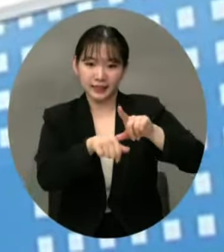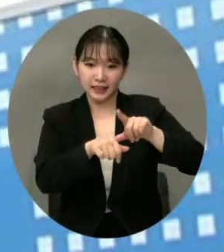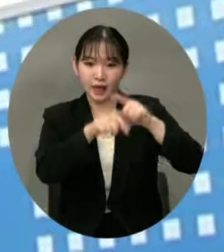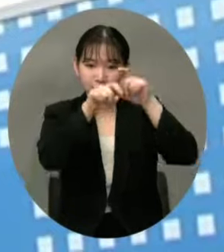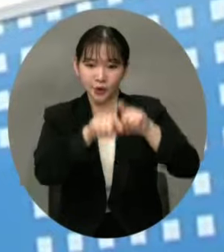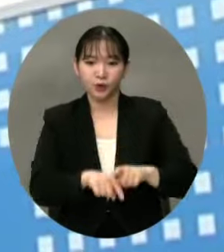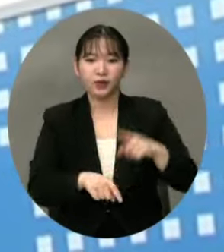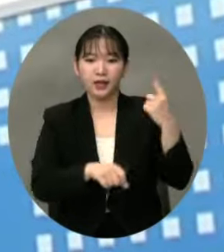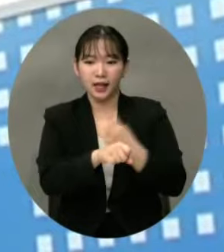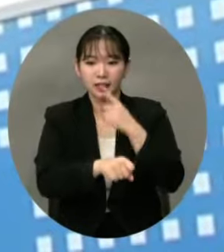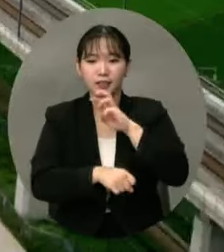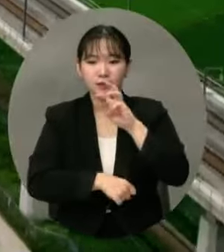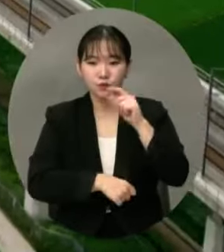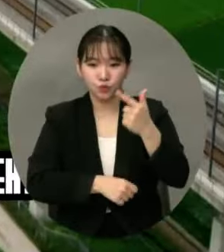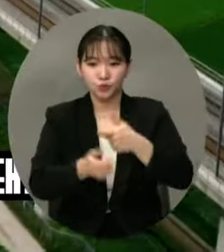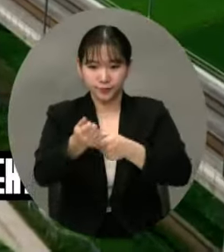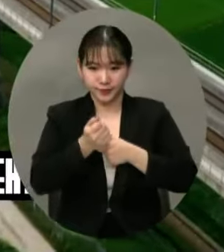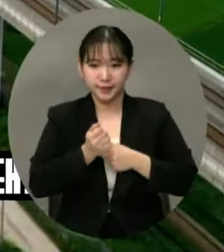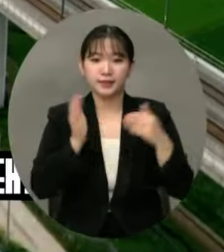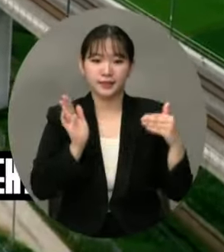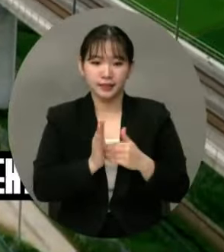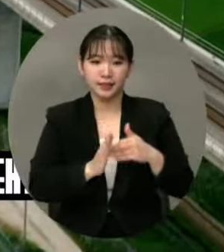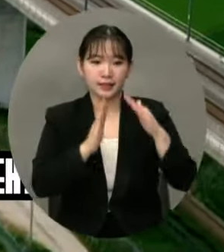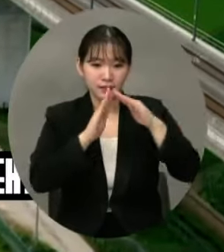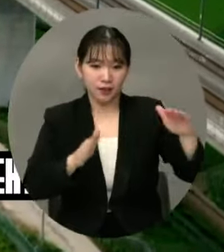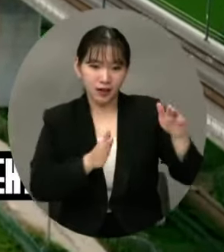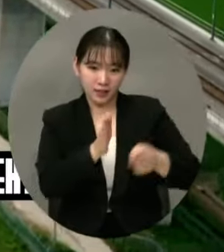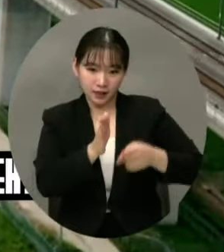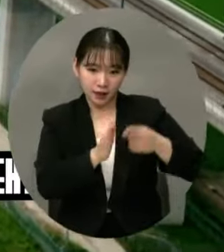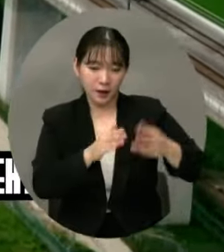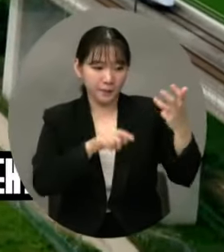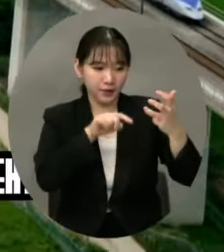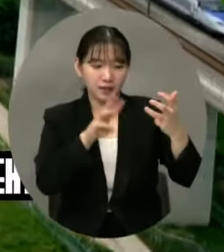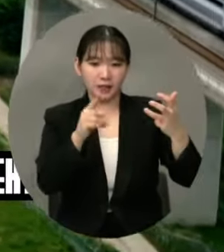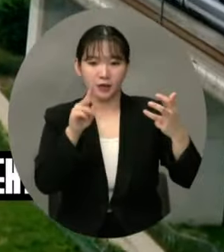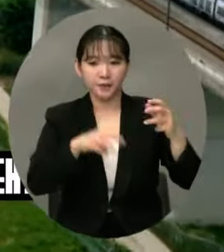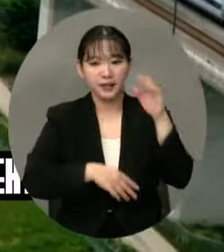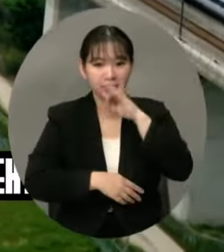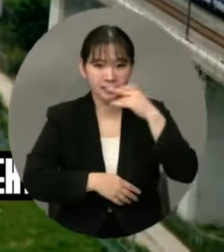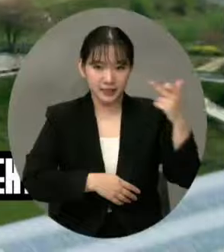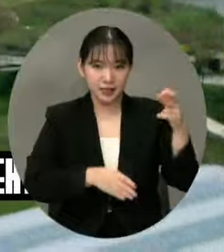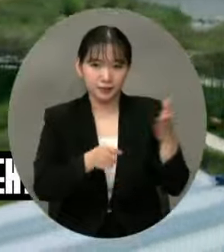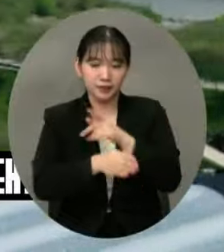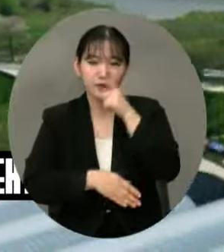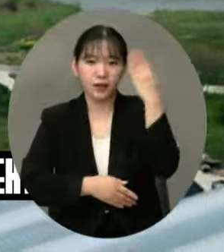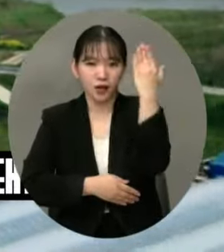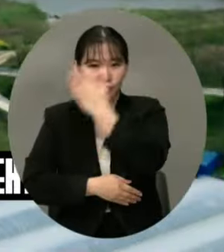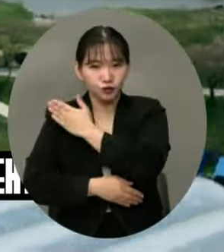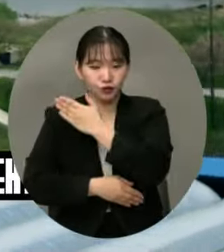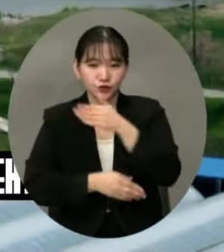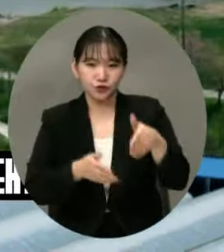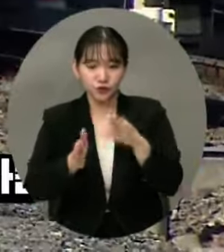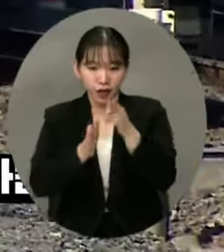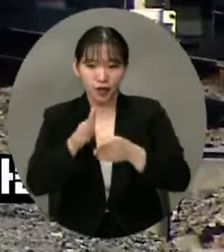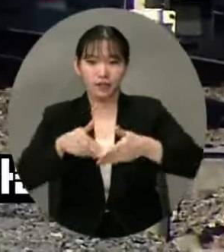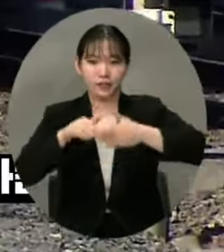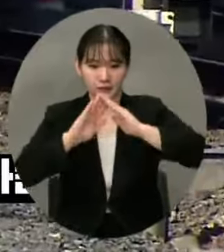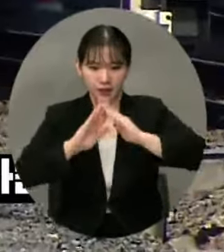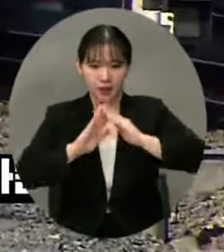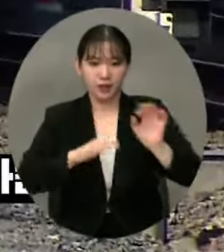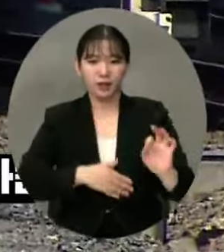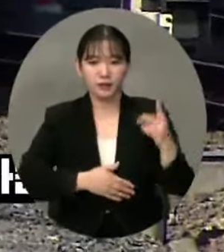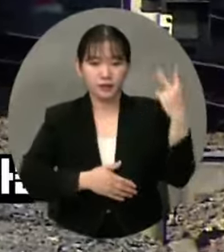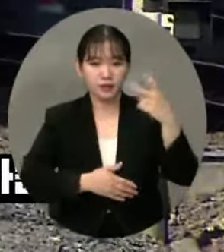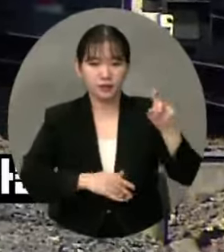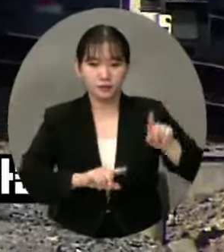평균 1시간 36분까지 단축됐고, 전라선의 경우에도 180.3km인 익산 여수간 복선 전철이 개통되고, 이에